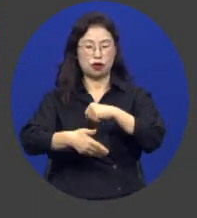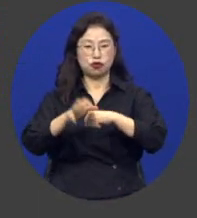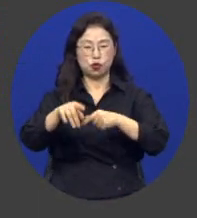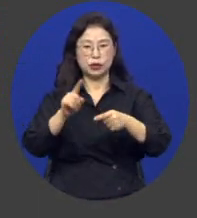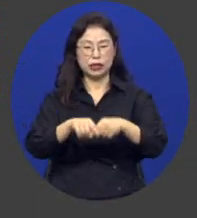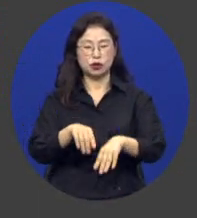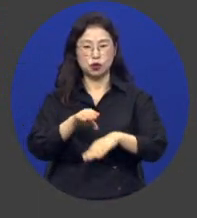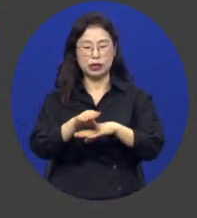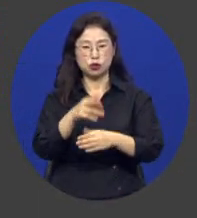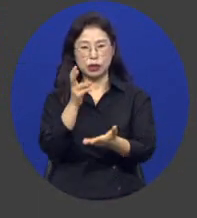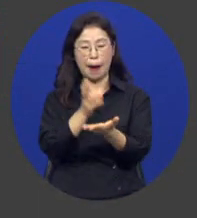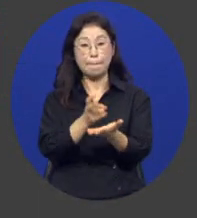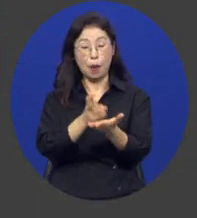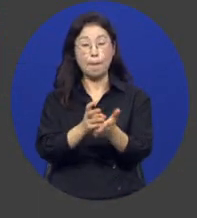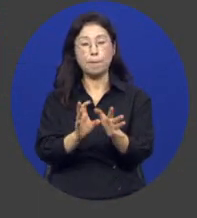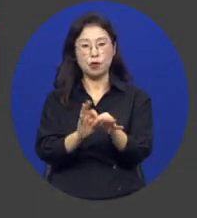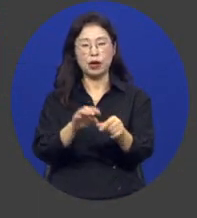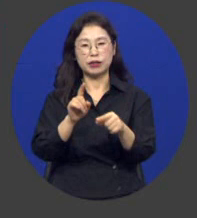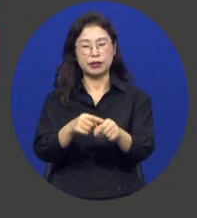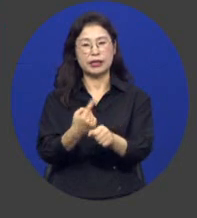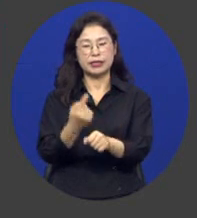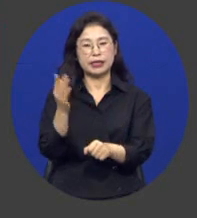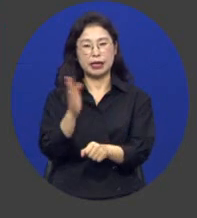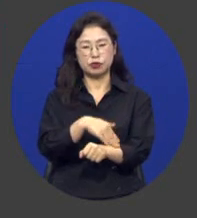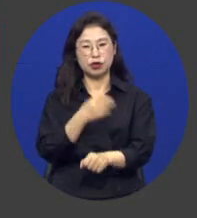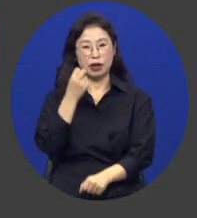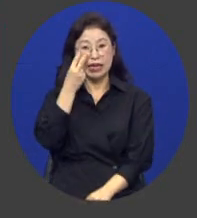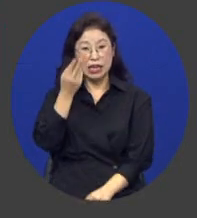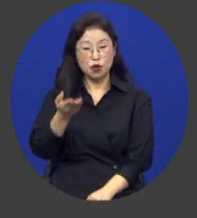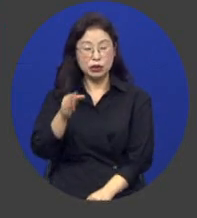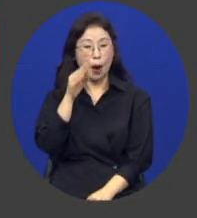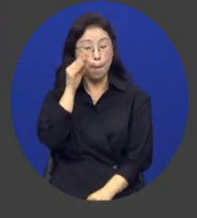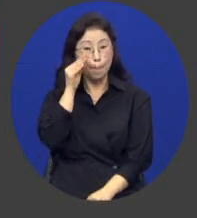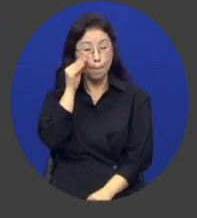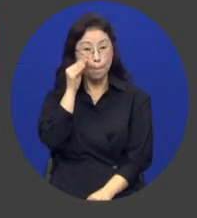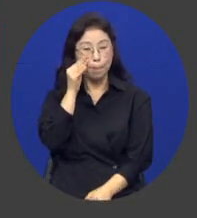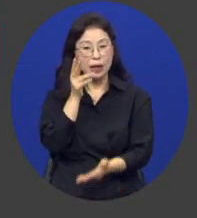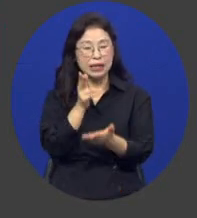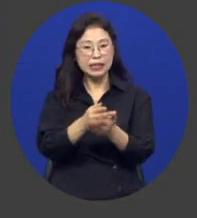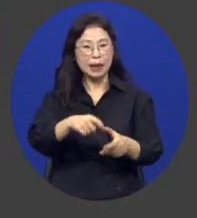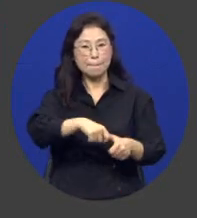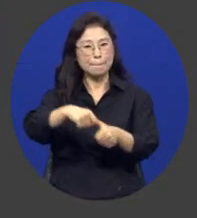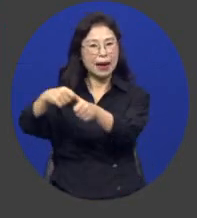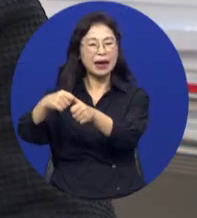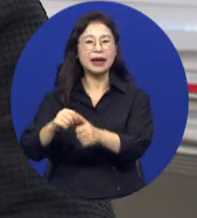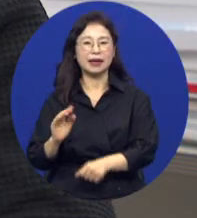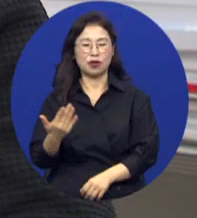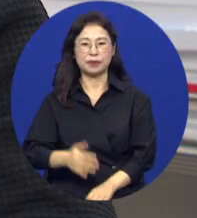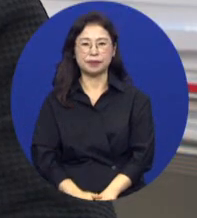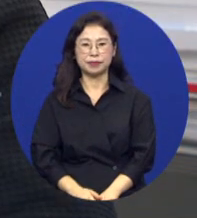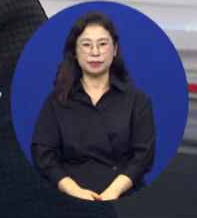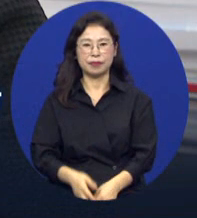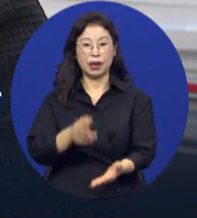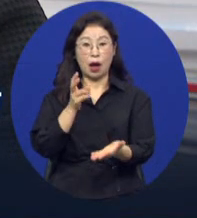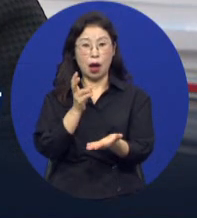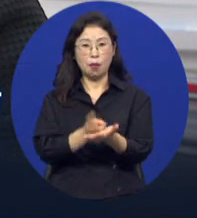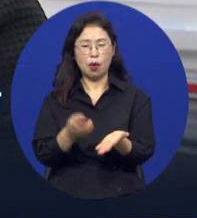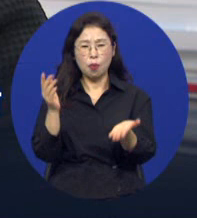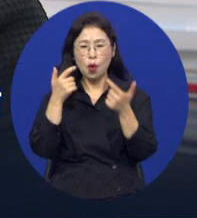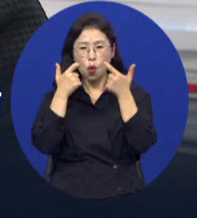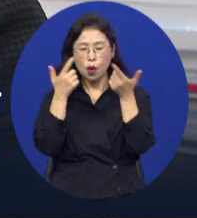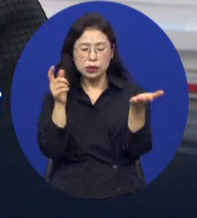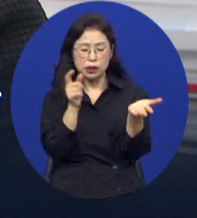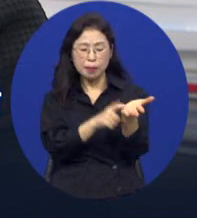자동차 관리법을 적용해 지난해부터 2개월 이상 주차한 차량은 강제 조치하고 있습니다 법이 명확하지